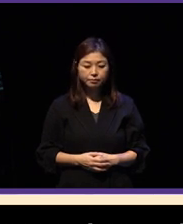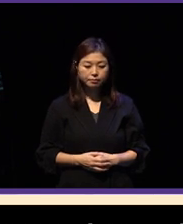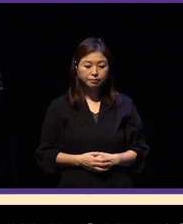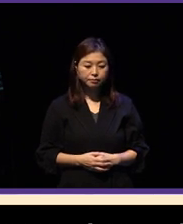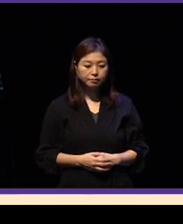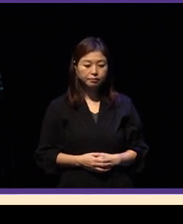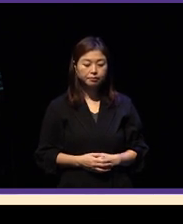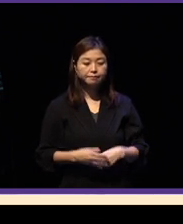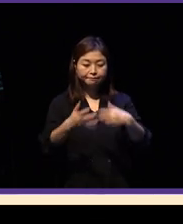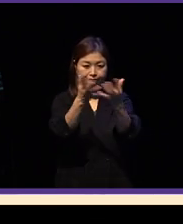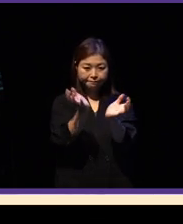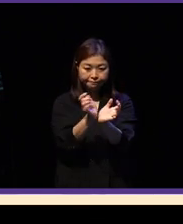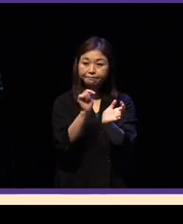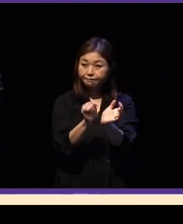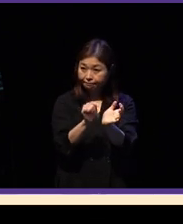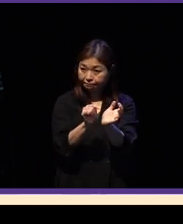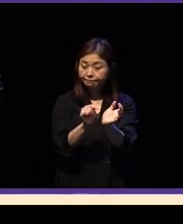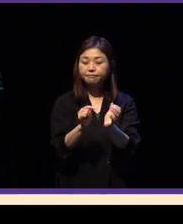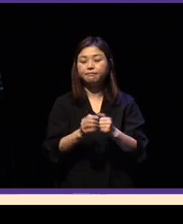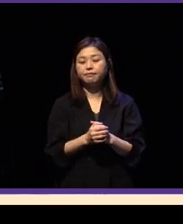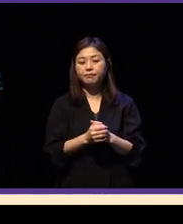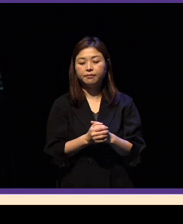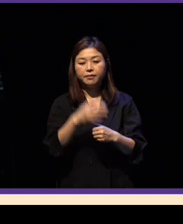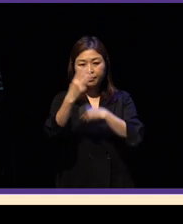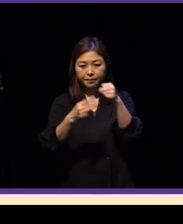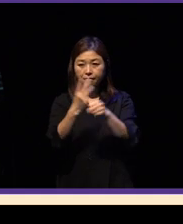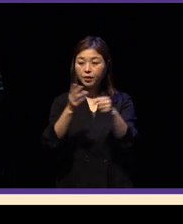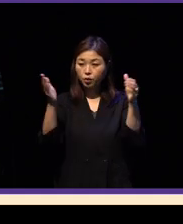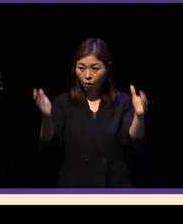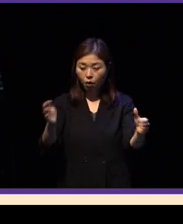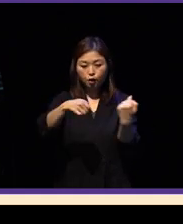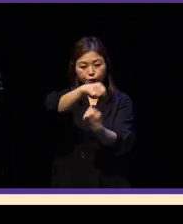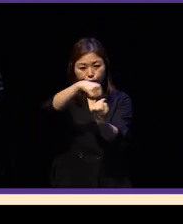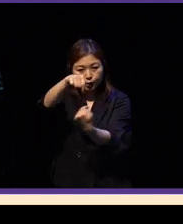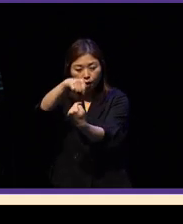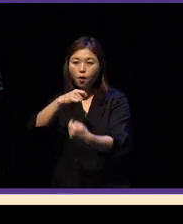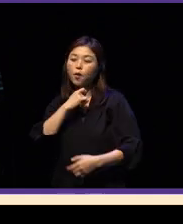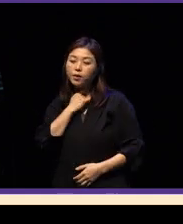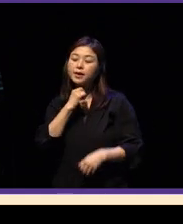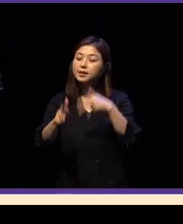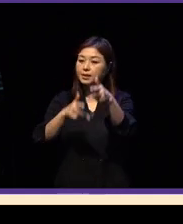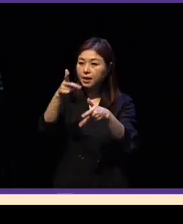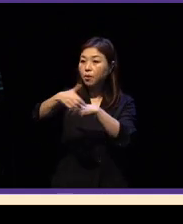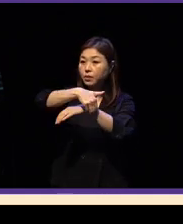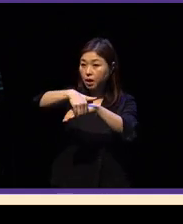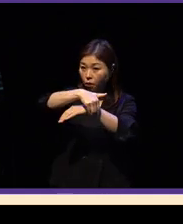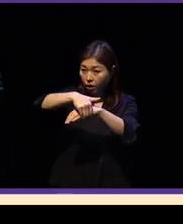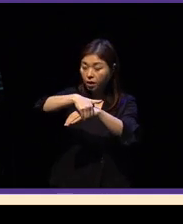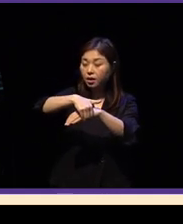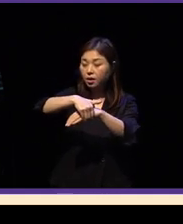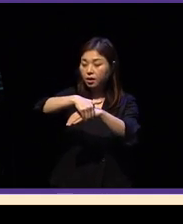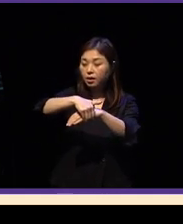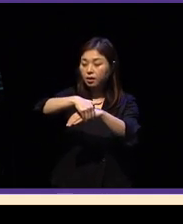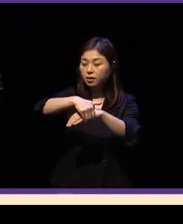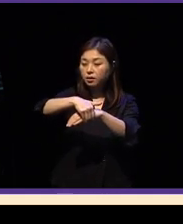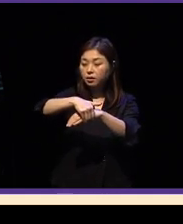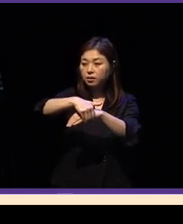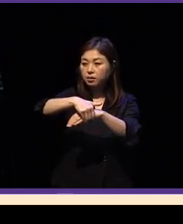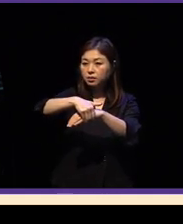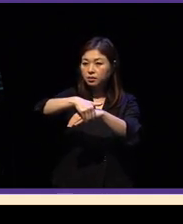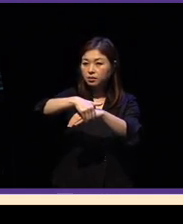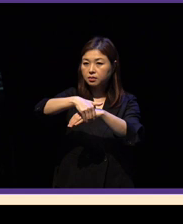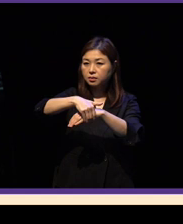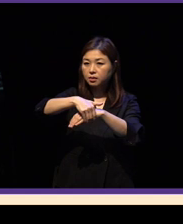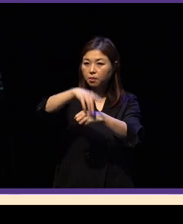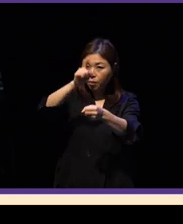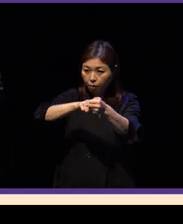기본적으로 단체가 그 향후 3개년간 운영하고자 하는 사업 계획에 대해서 그 사업